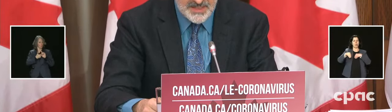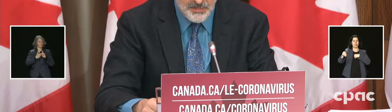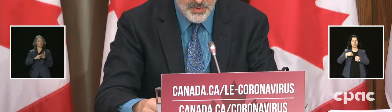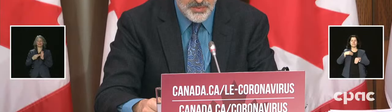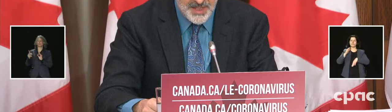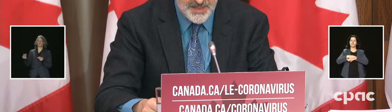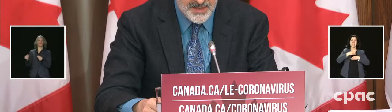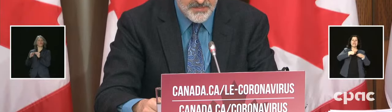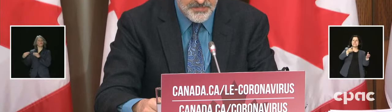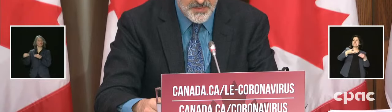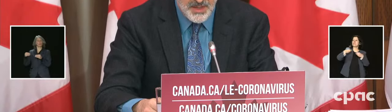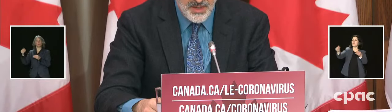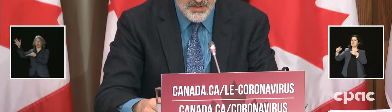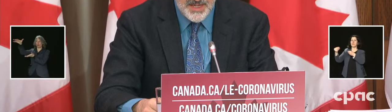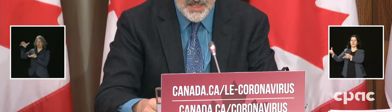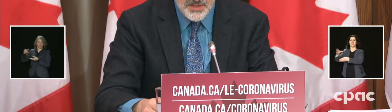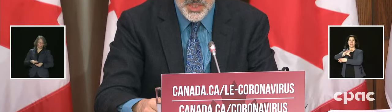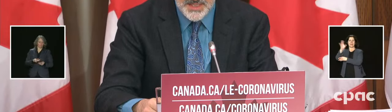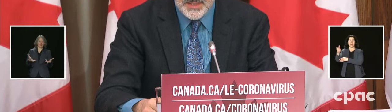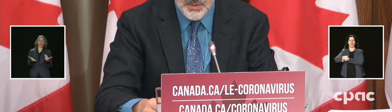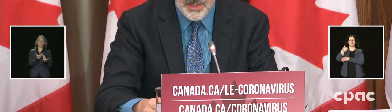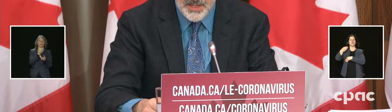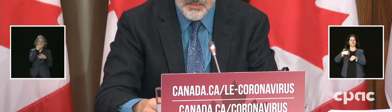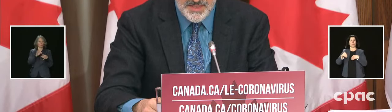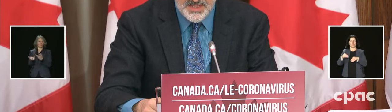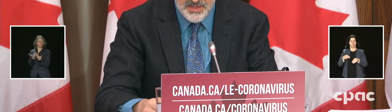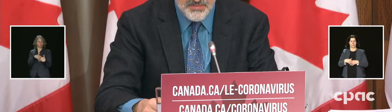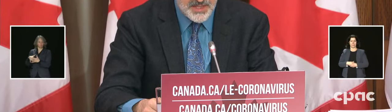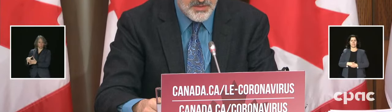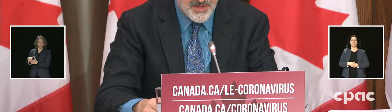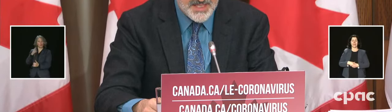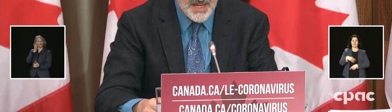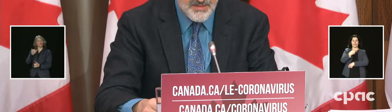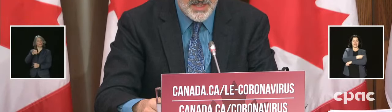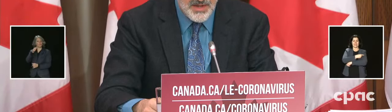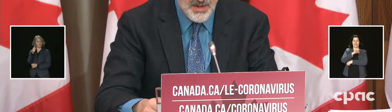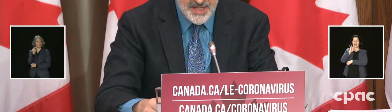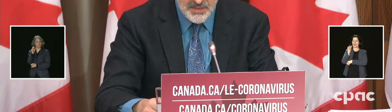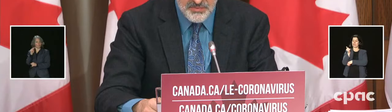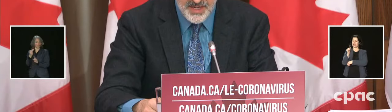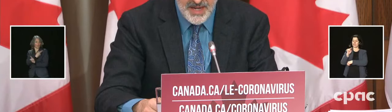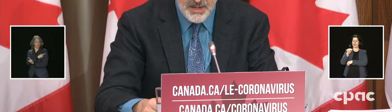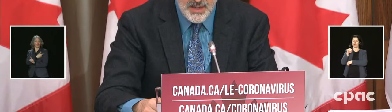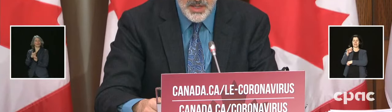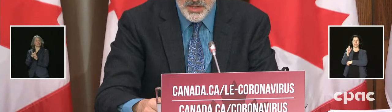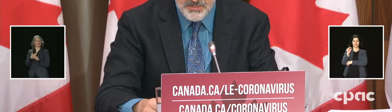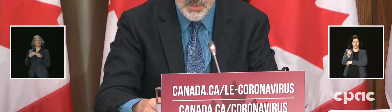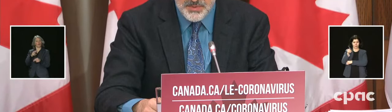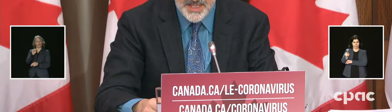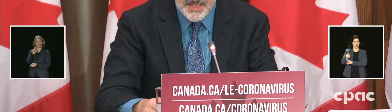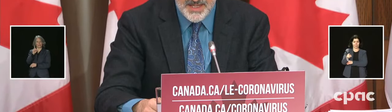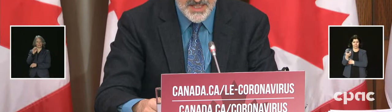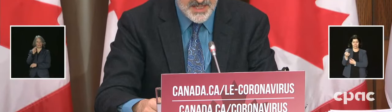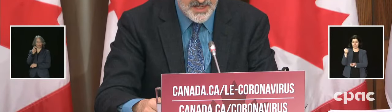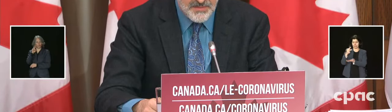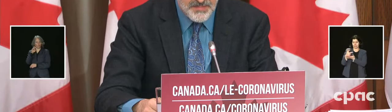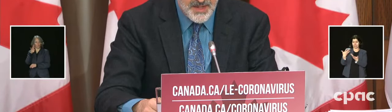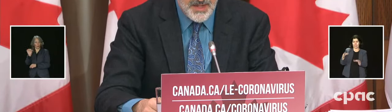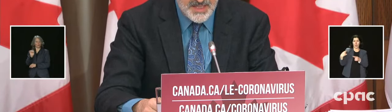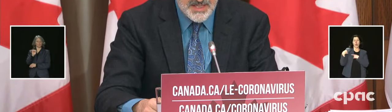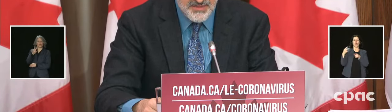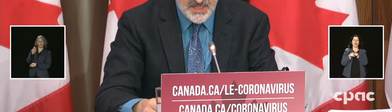être distribué au Canada. Le vaccin de Janssen contre la COVID-19 est un vaccin à vecteur adénoviral, comme celui